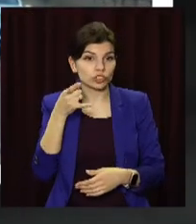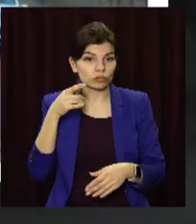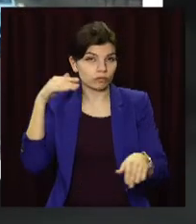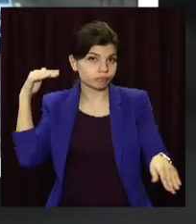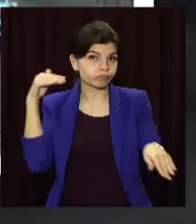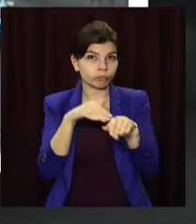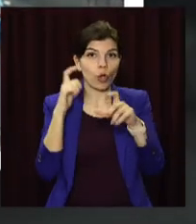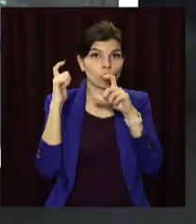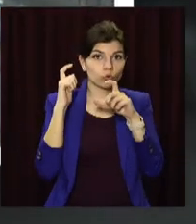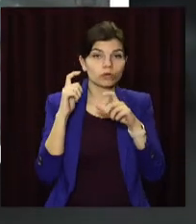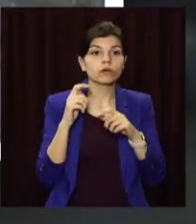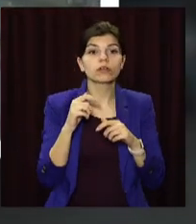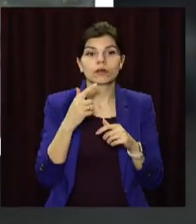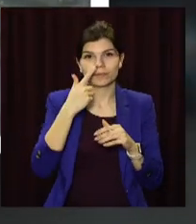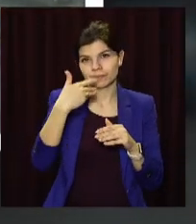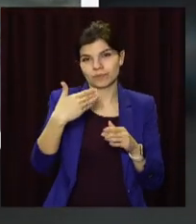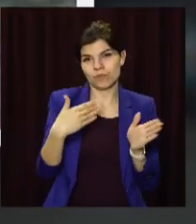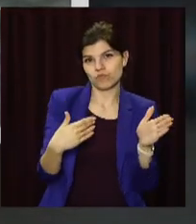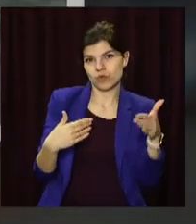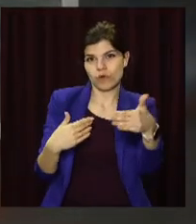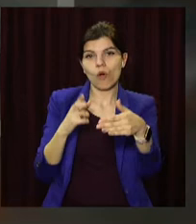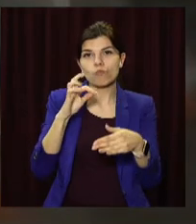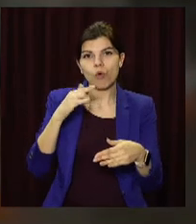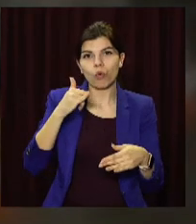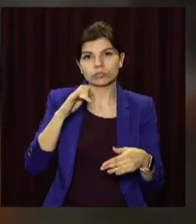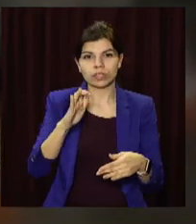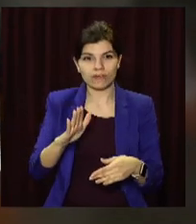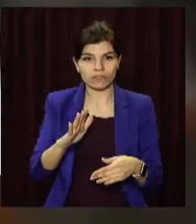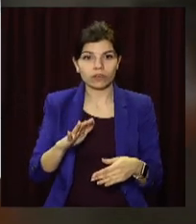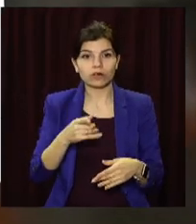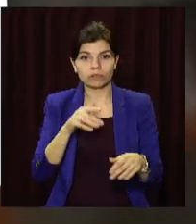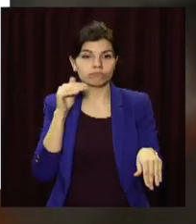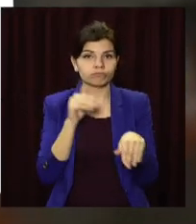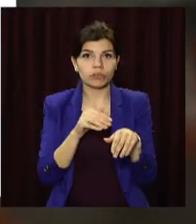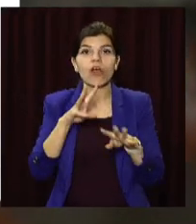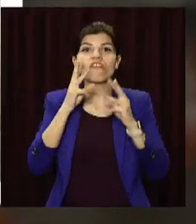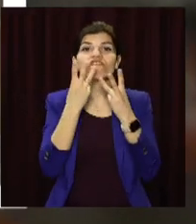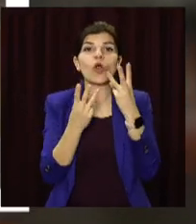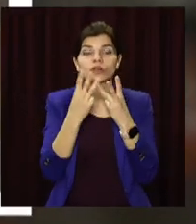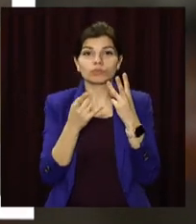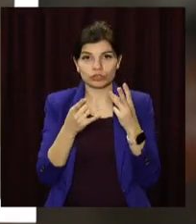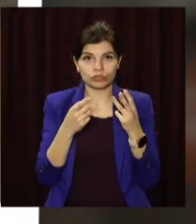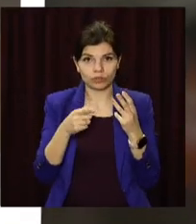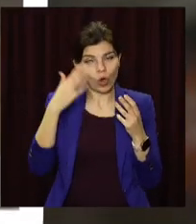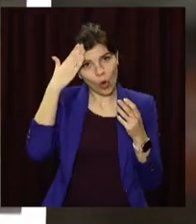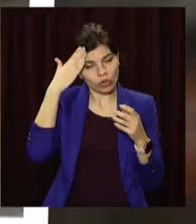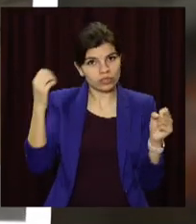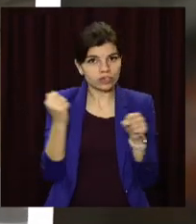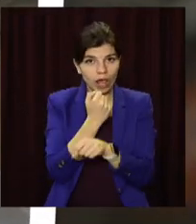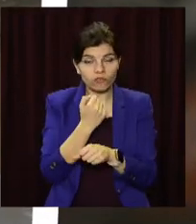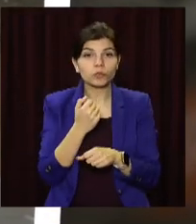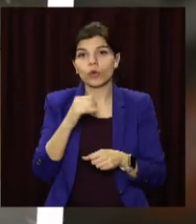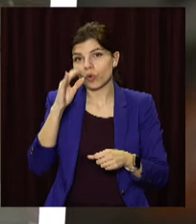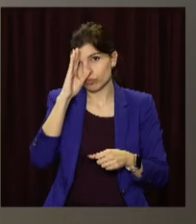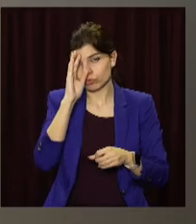у вантажівку МАН неподалік повороту на Богуслав. В автотрощі постраждав водій фольксвагену. У нього травма голови.